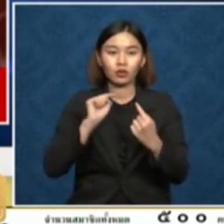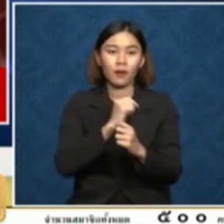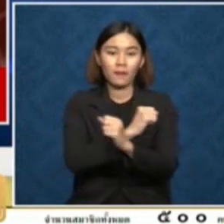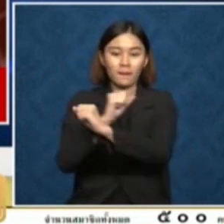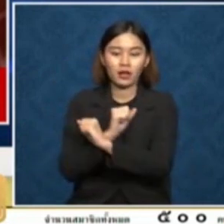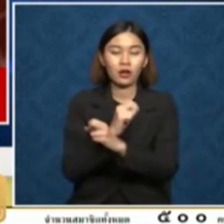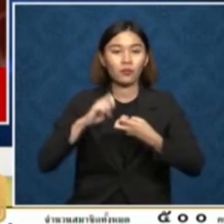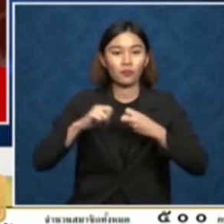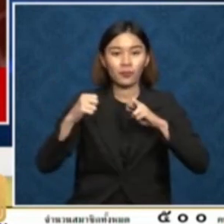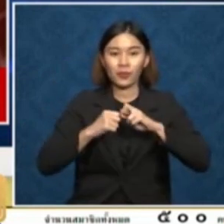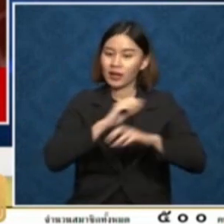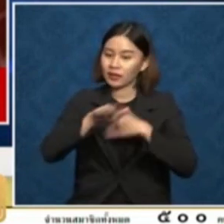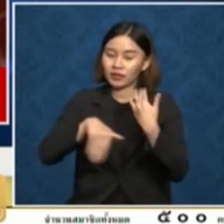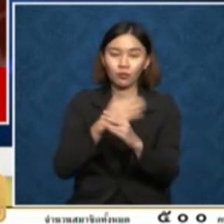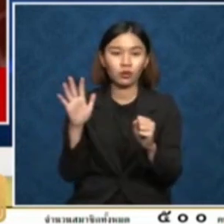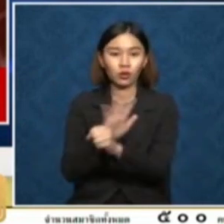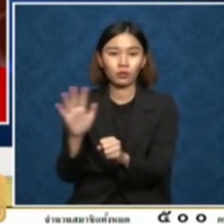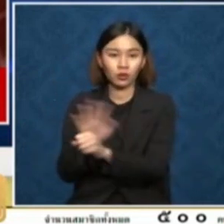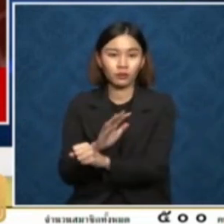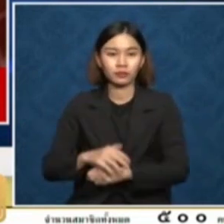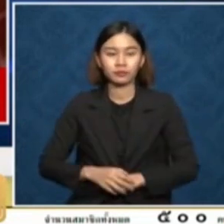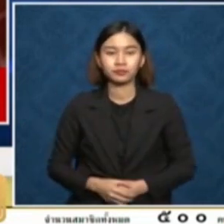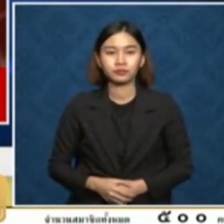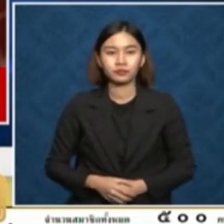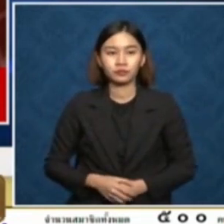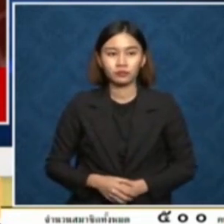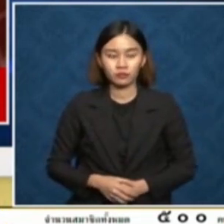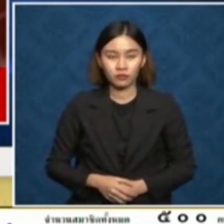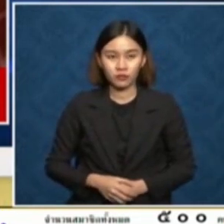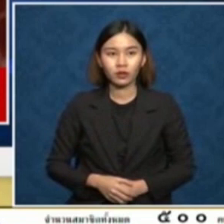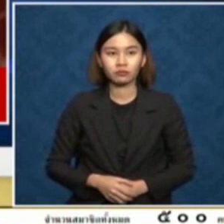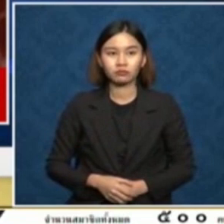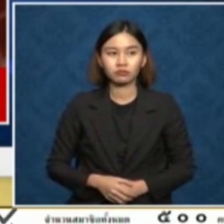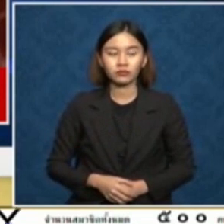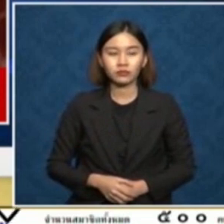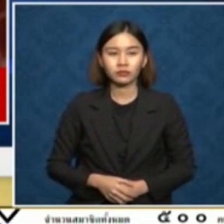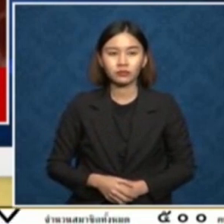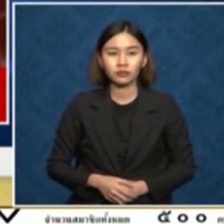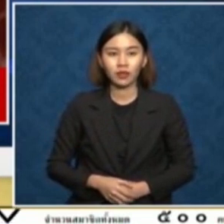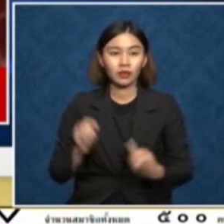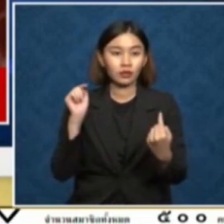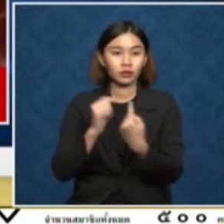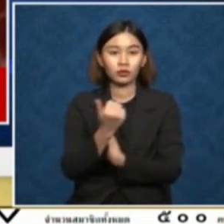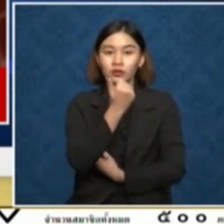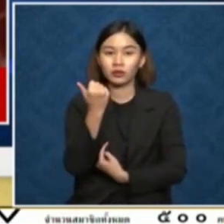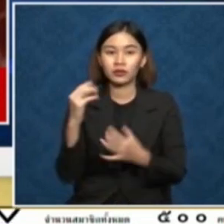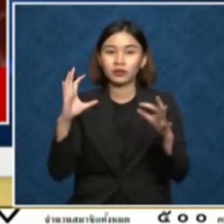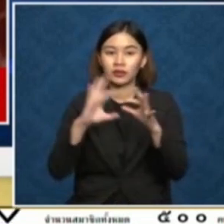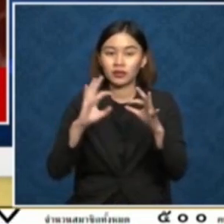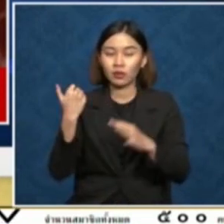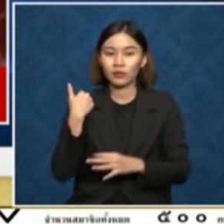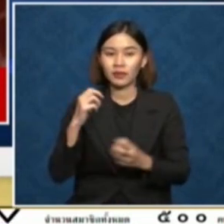ให้มีการปรึกษาหารือกับผู้ที่เป็นฝ่ายปฏิบัติด้วยเพื่อให้เห็นถึงแนวทางครับที่จะเกิดเห็นผลชัดเจน